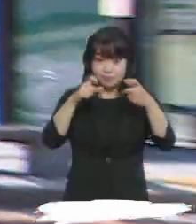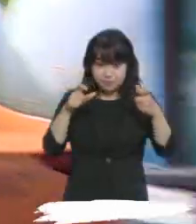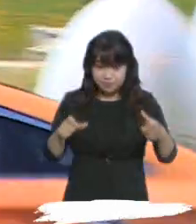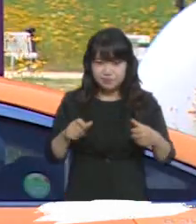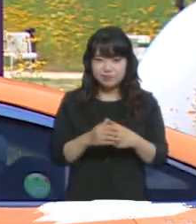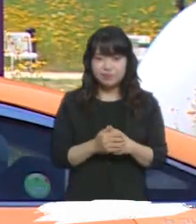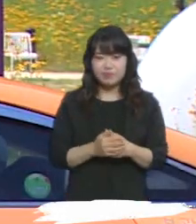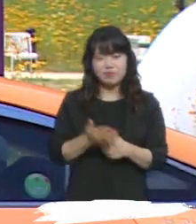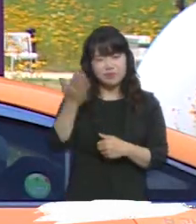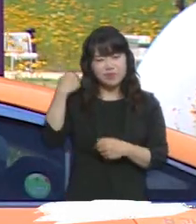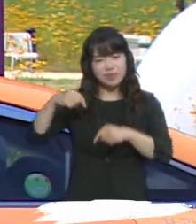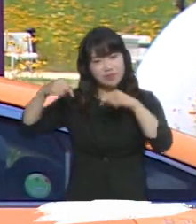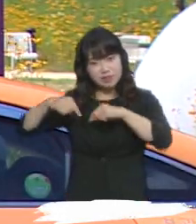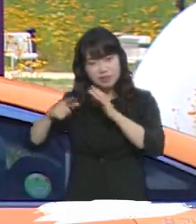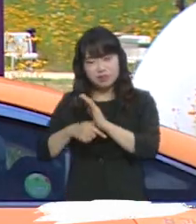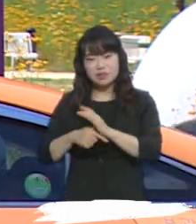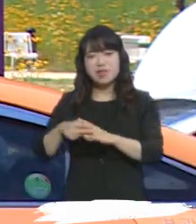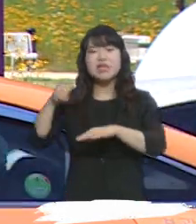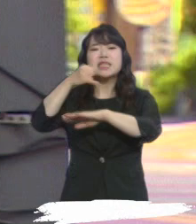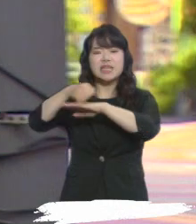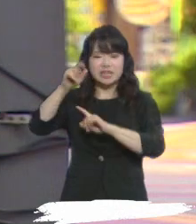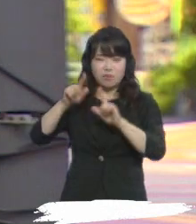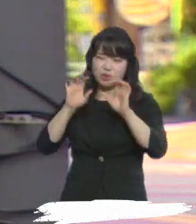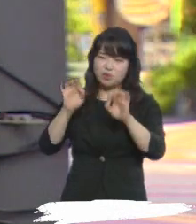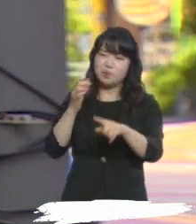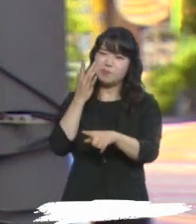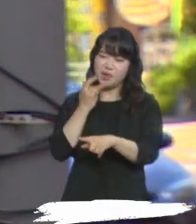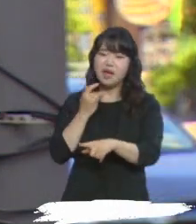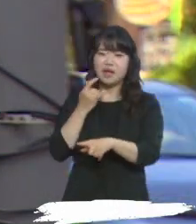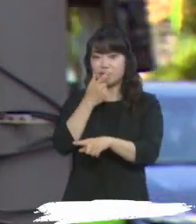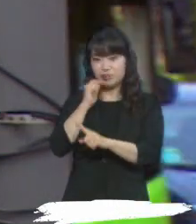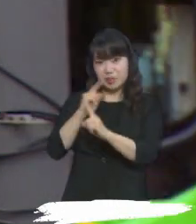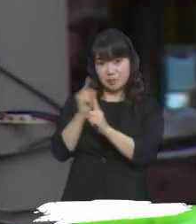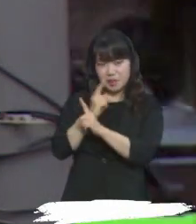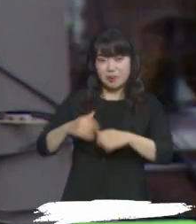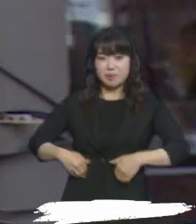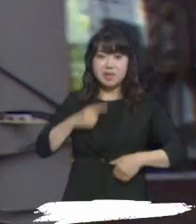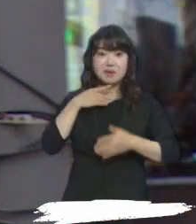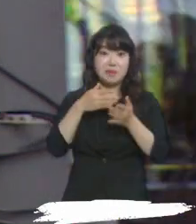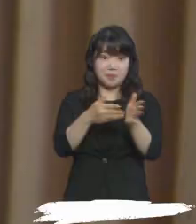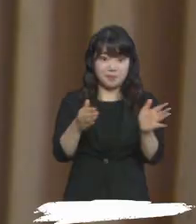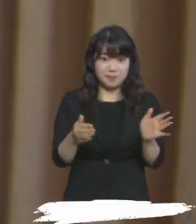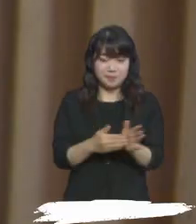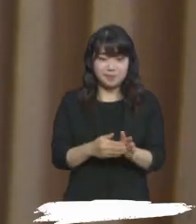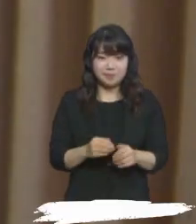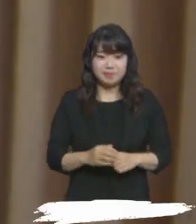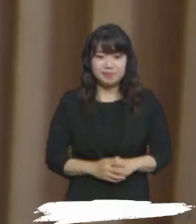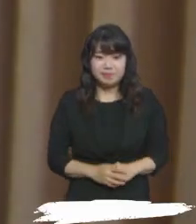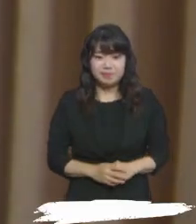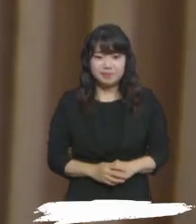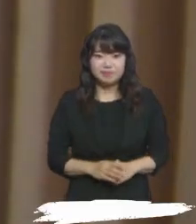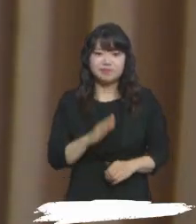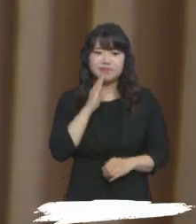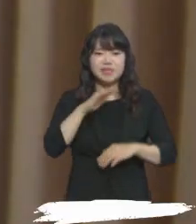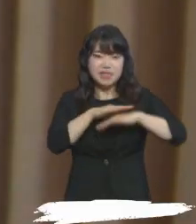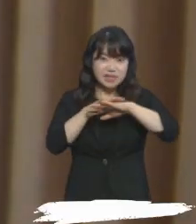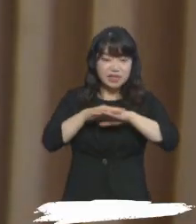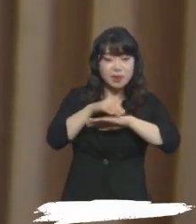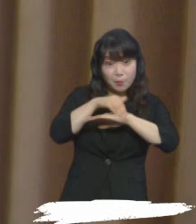동대문구는 앞서 거론된 공공 디자인 지적 사항에 대해 개선 의지를 밝혔습니다. 위원회 구성해서